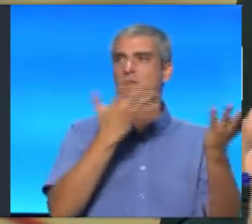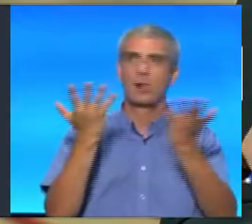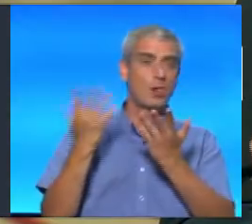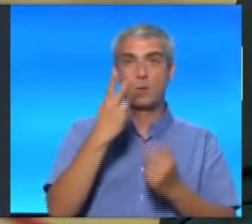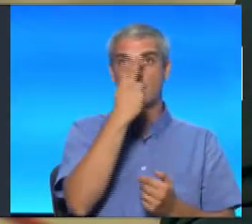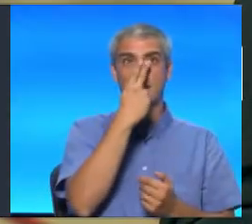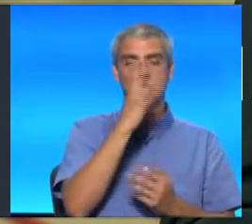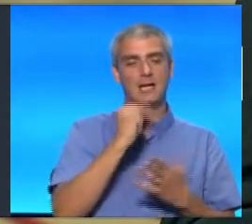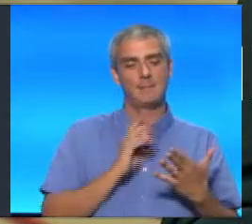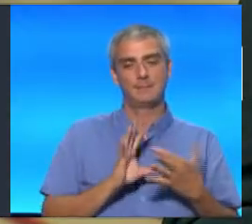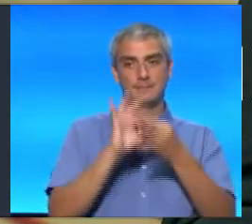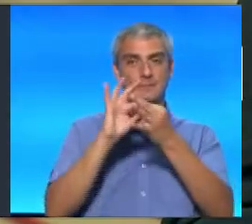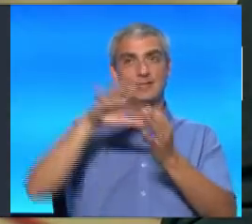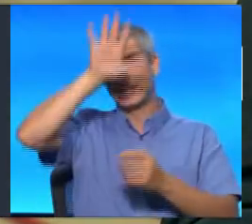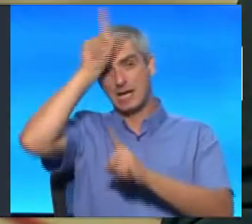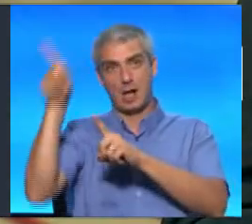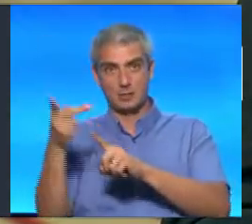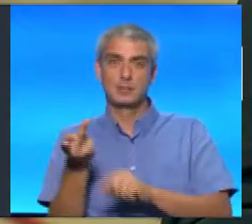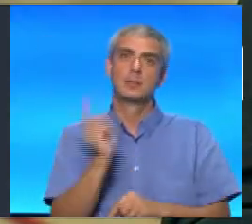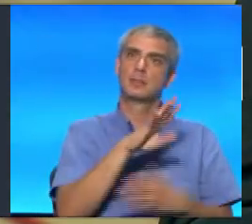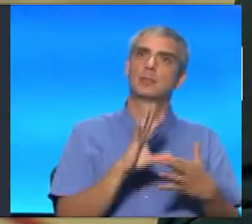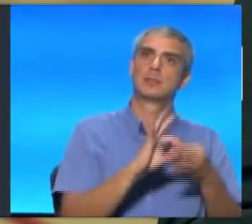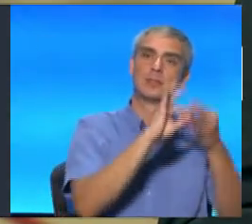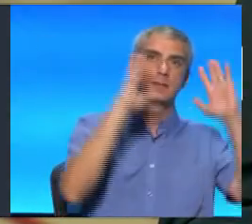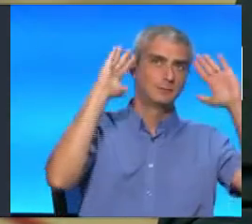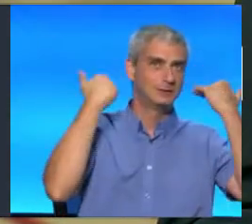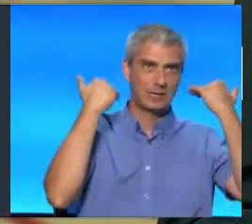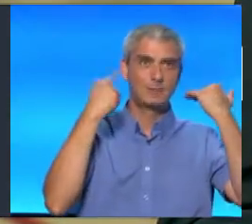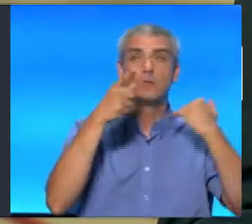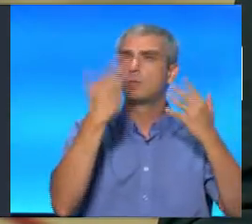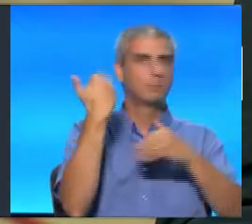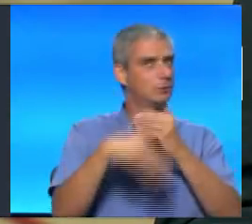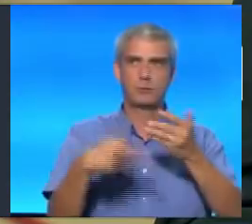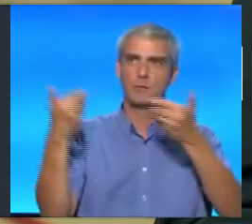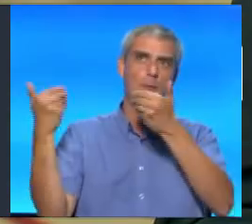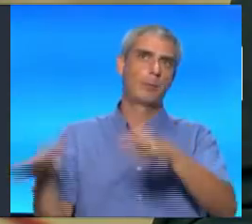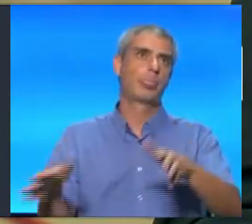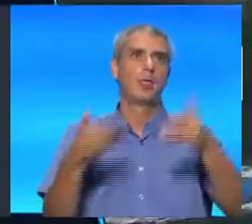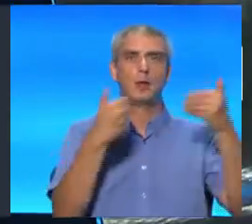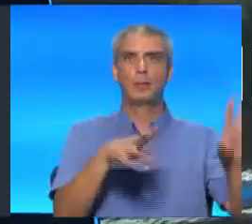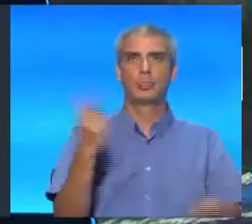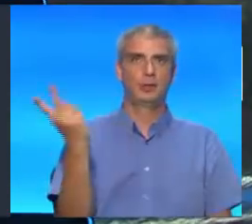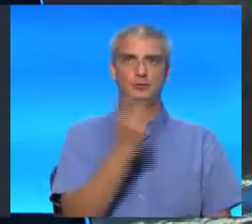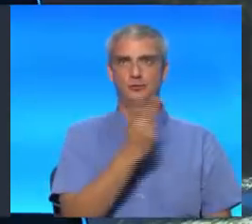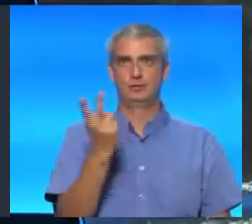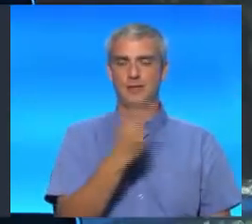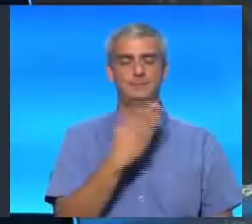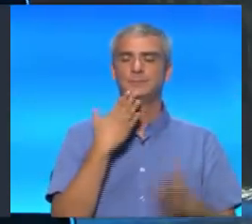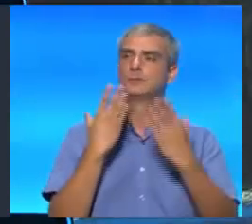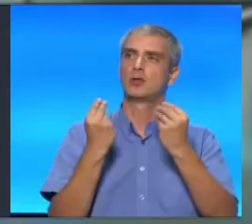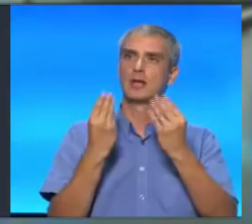אחד להתקרב לאיראנים, מצד שני להתקרב למצרים, והוא יפסיד בסופו של דבר את שני הצדדים. גל, תודה רבה לך על